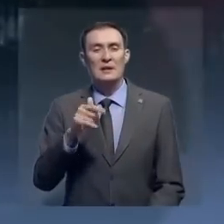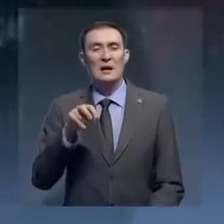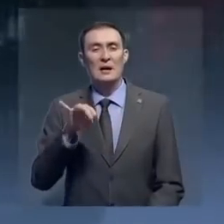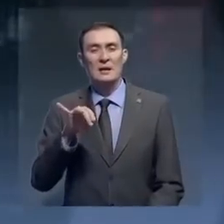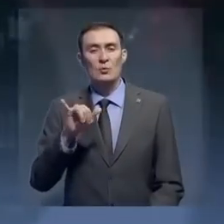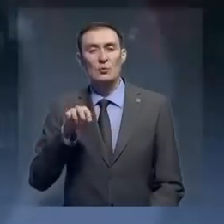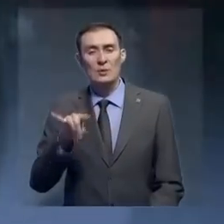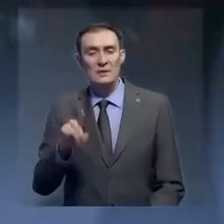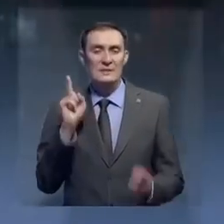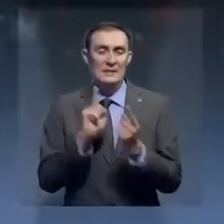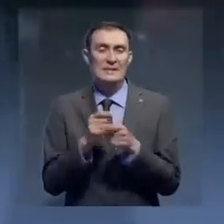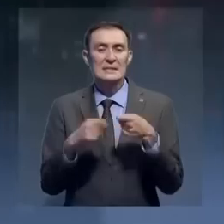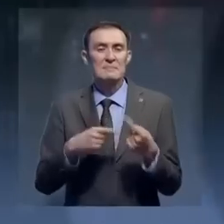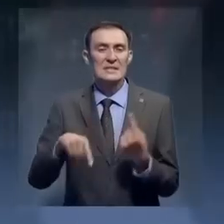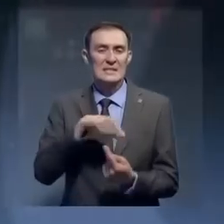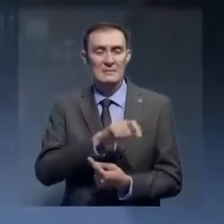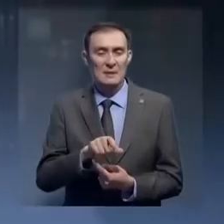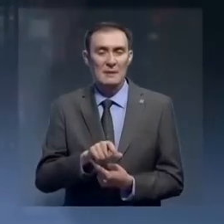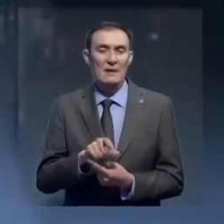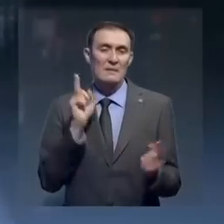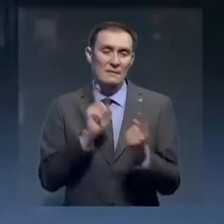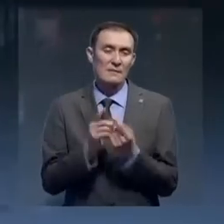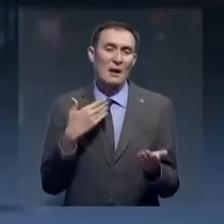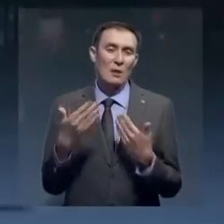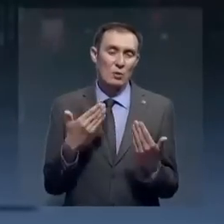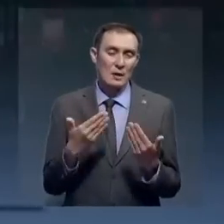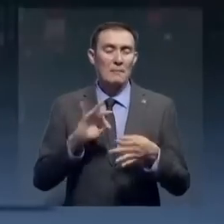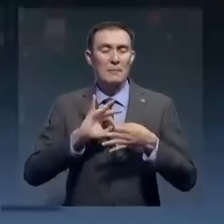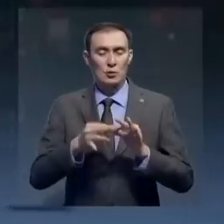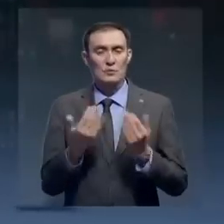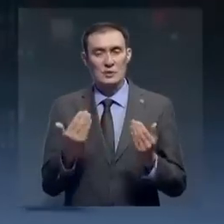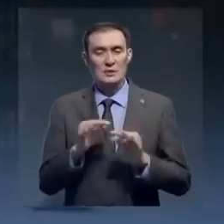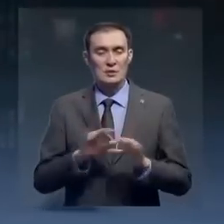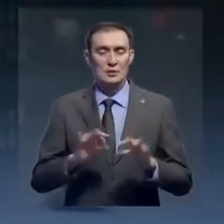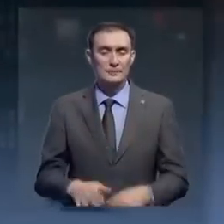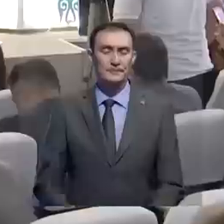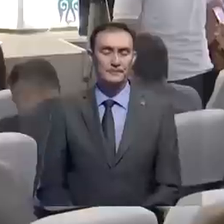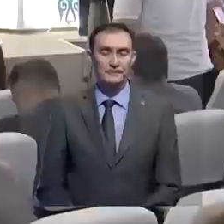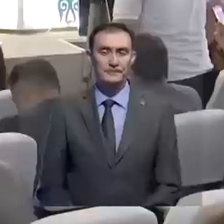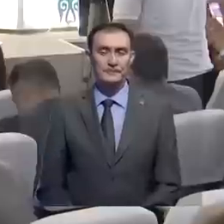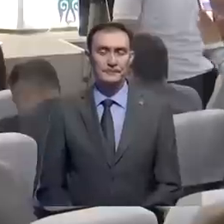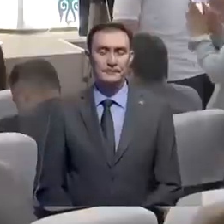встретился с бизнесменами в формате открытого диалога Подробности в нашем сюжете